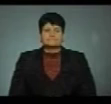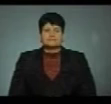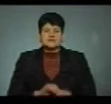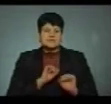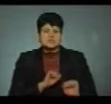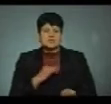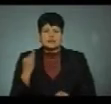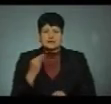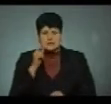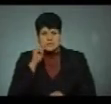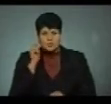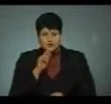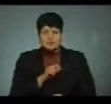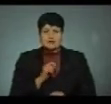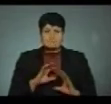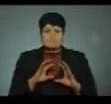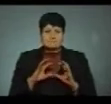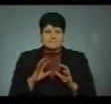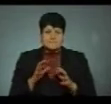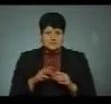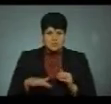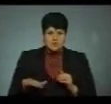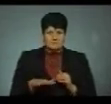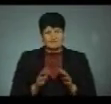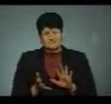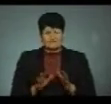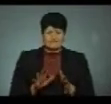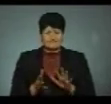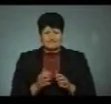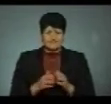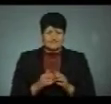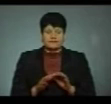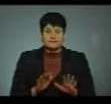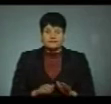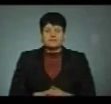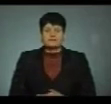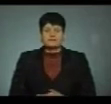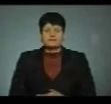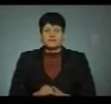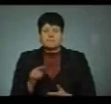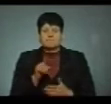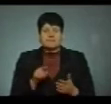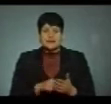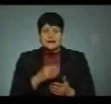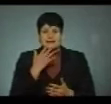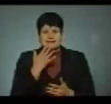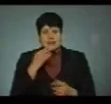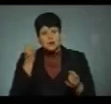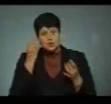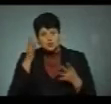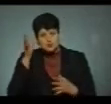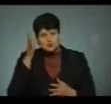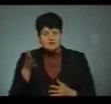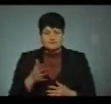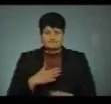Обстоювання інтересів України на міжнародній арені посередньо оцінили. Питання національної культури та